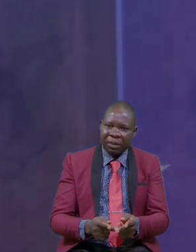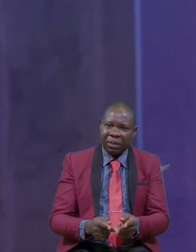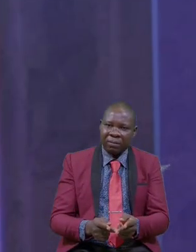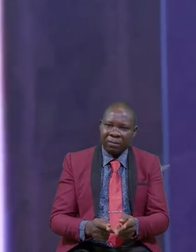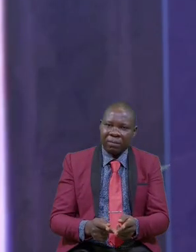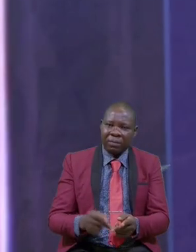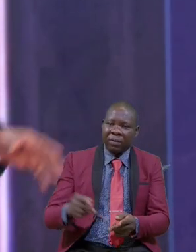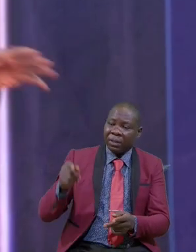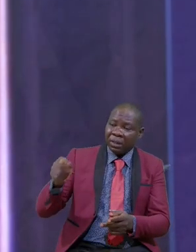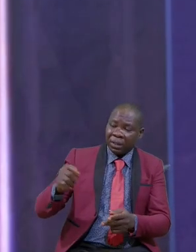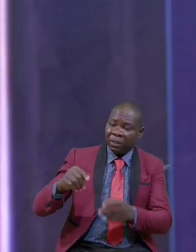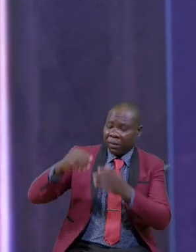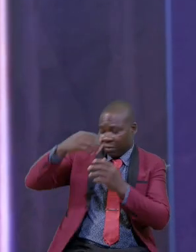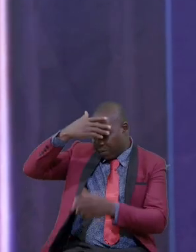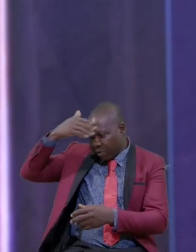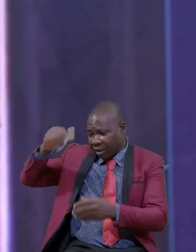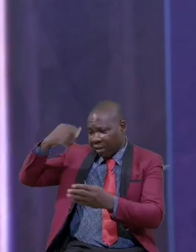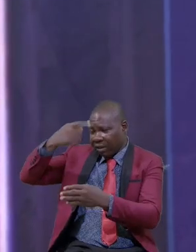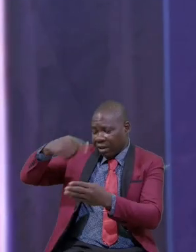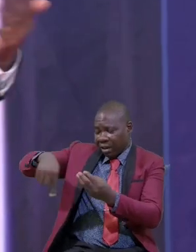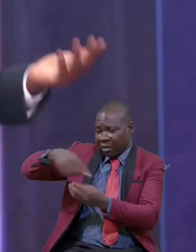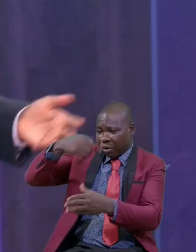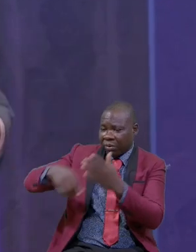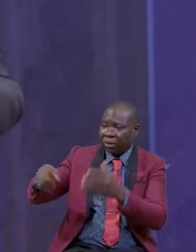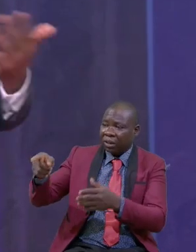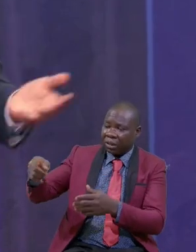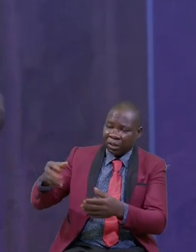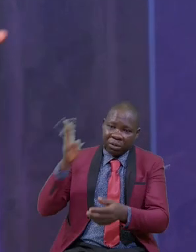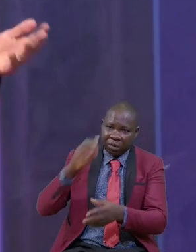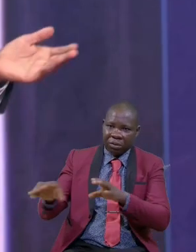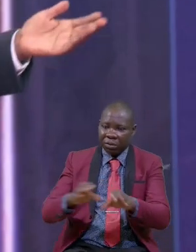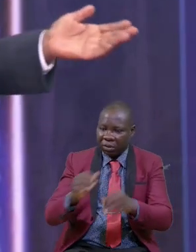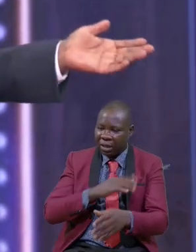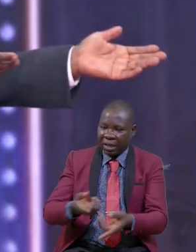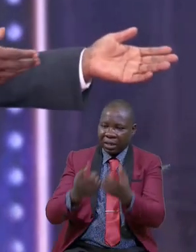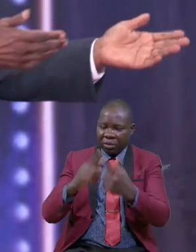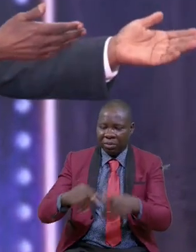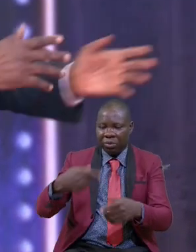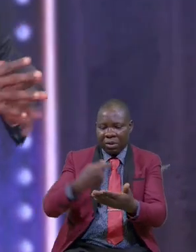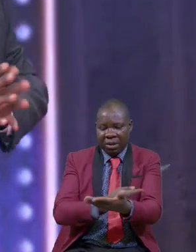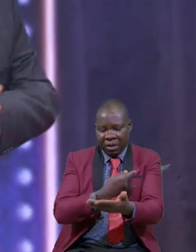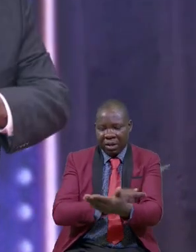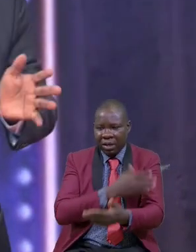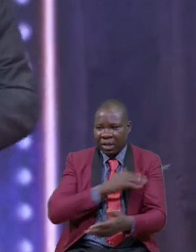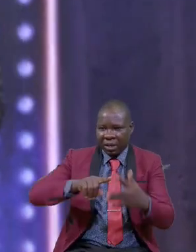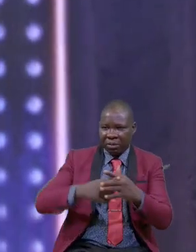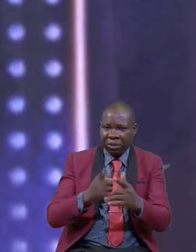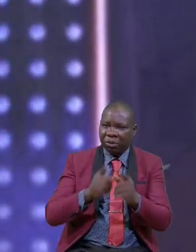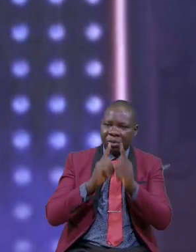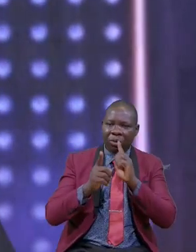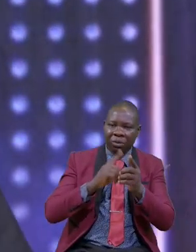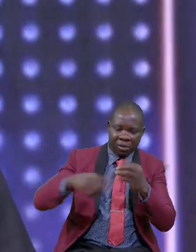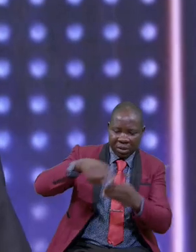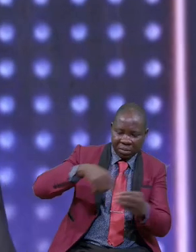ministère. What was il a abandonné ce qu'il and faisait came to Ghana, et il est venu au Ghana. And he began to talk about mais il a commencé à parler and, you know, de ceci. You know, ministers et here,